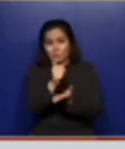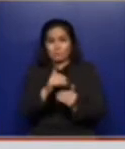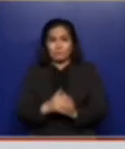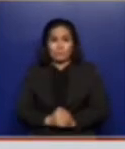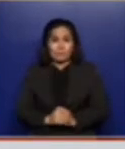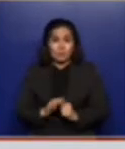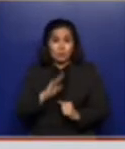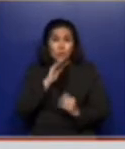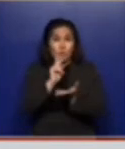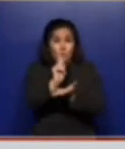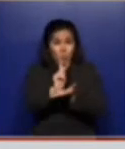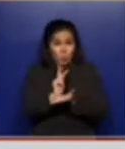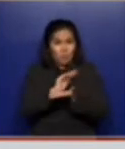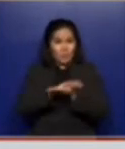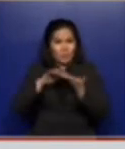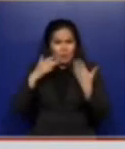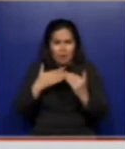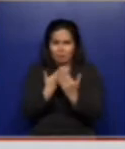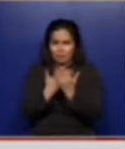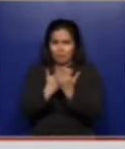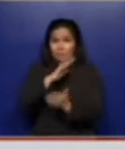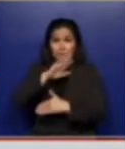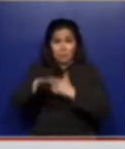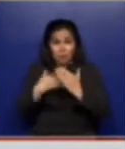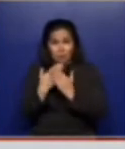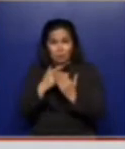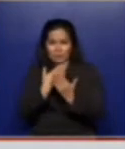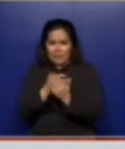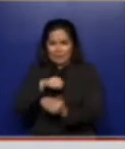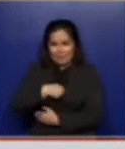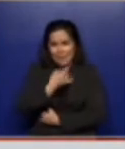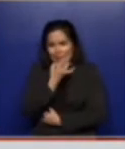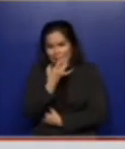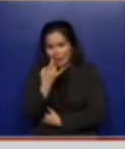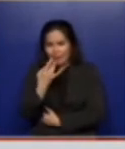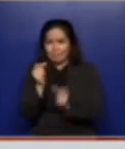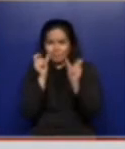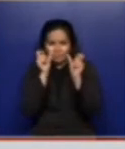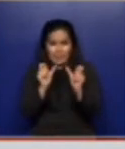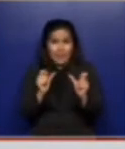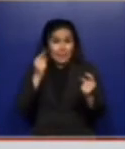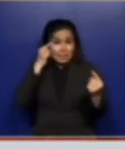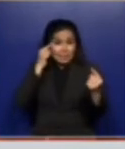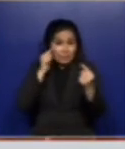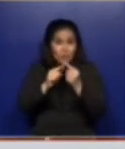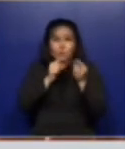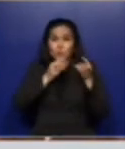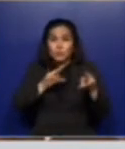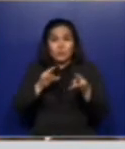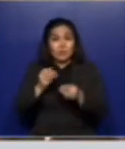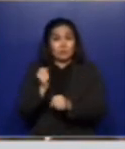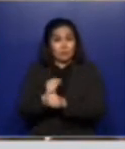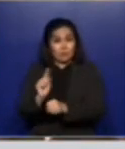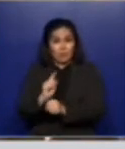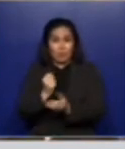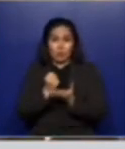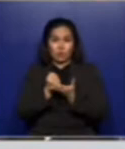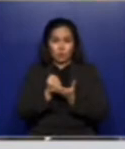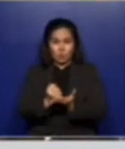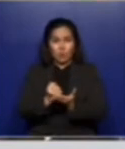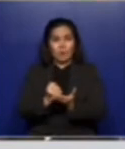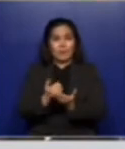แต่กู้แล้วทุกบาททุกสตางค์เนี่ยนะครับที่ใช้ลงไปเนี่ยจะทำอย่างไรให้มันสามารถเพิ่มปริมาณเ